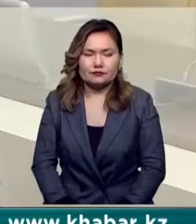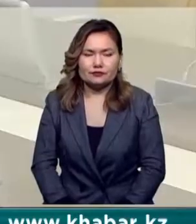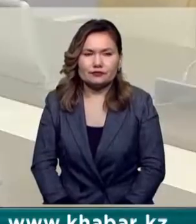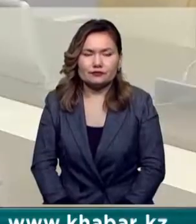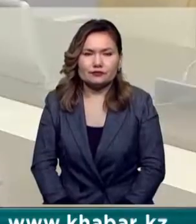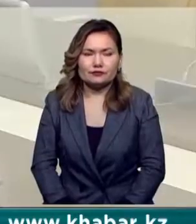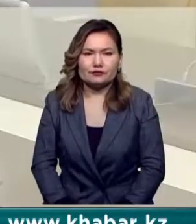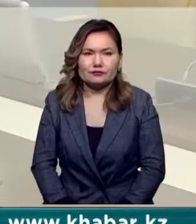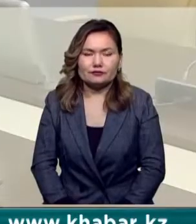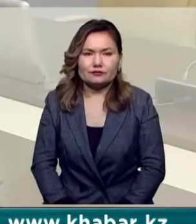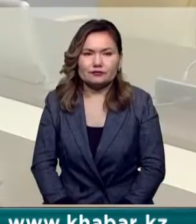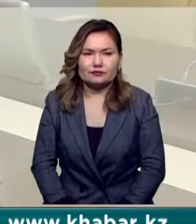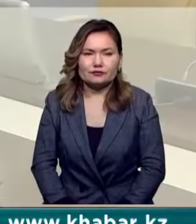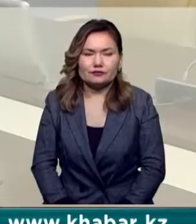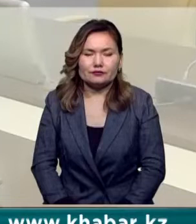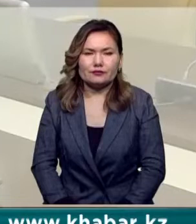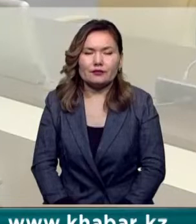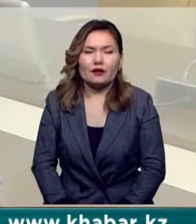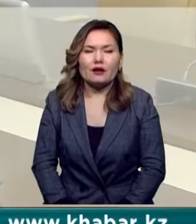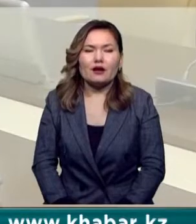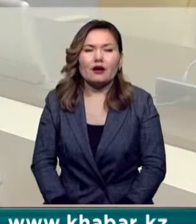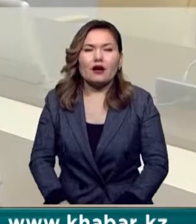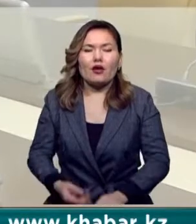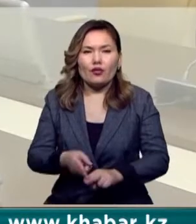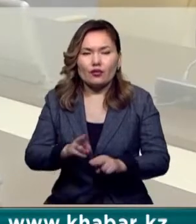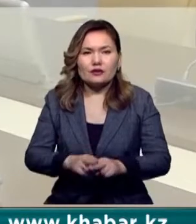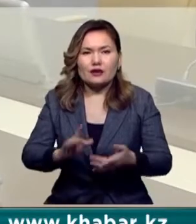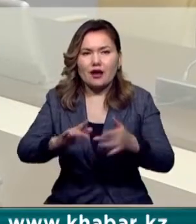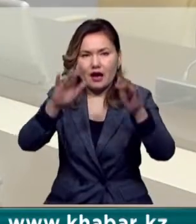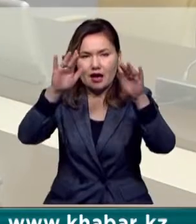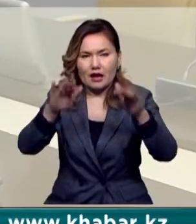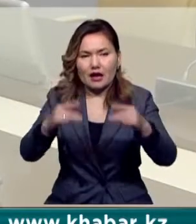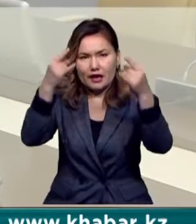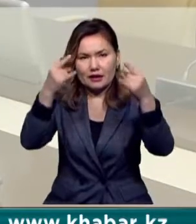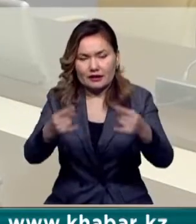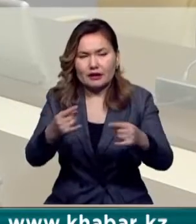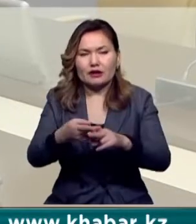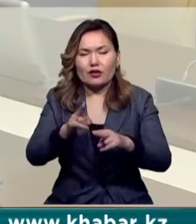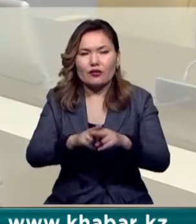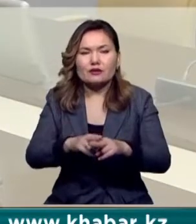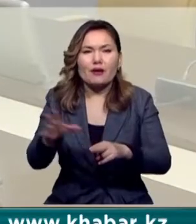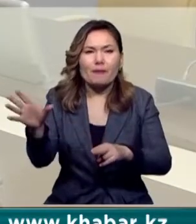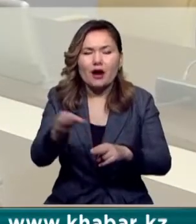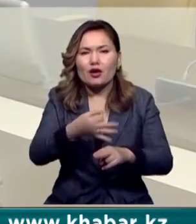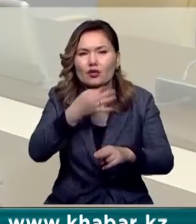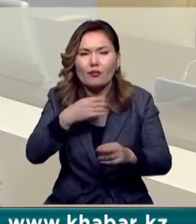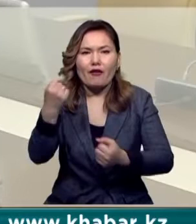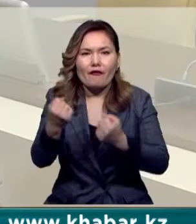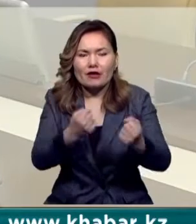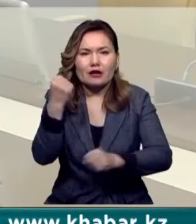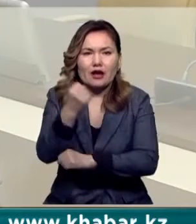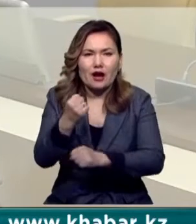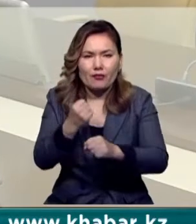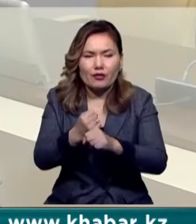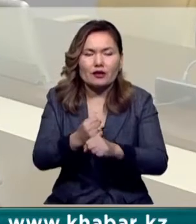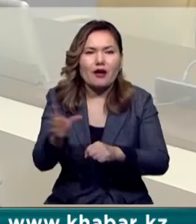Көріп отырғасын, любой водитель, жаңа КамАЗ болсын, щетка болсын, тек өз берген задача